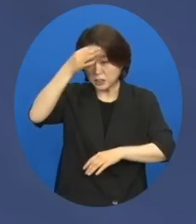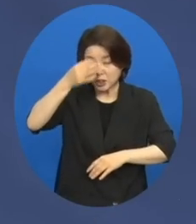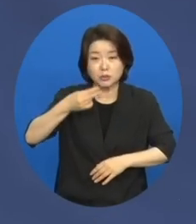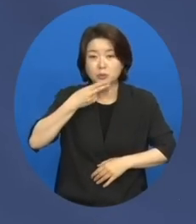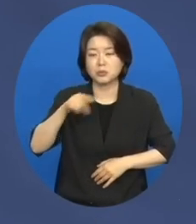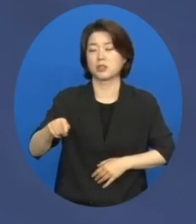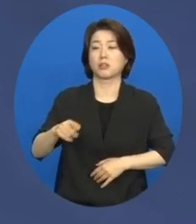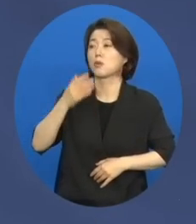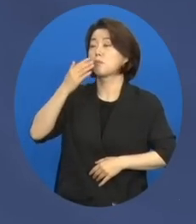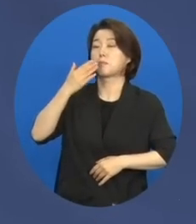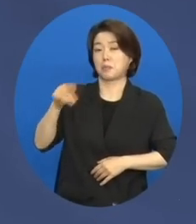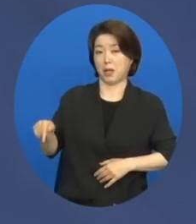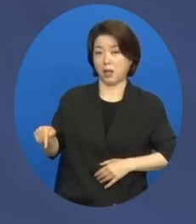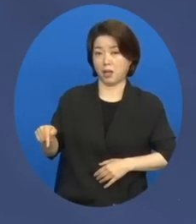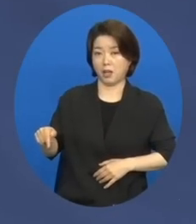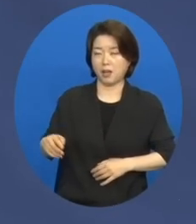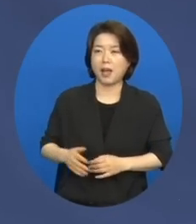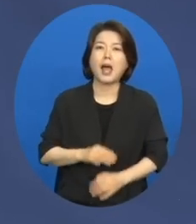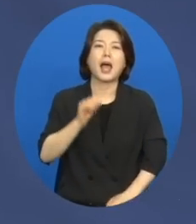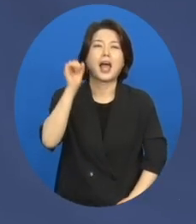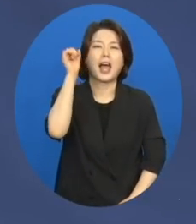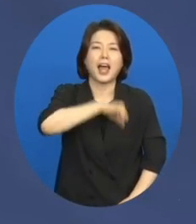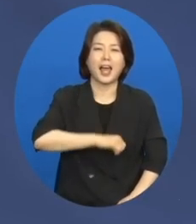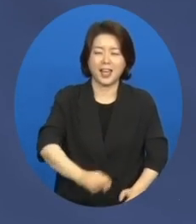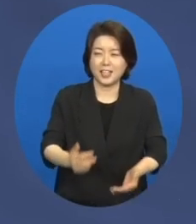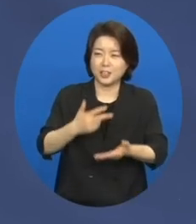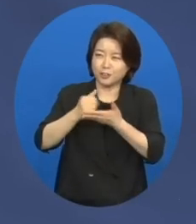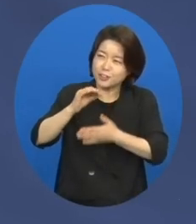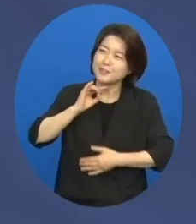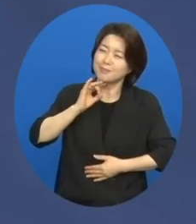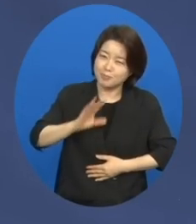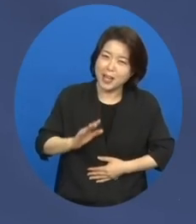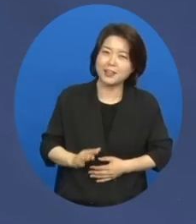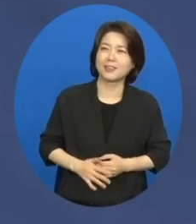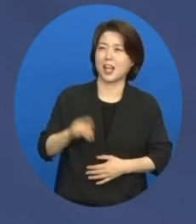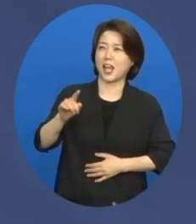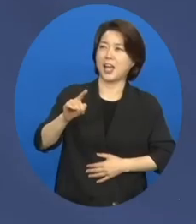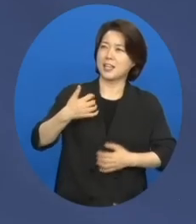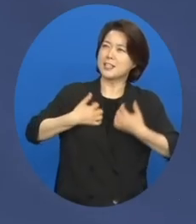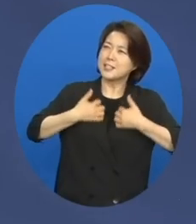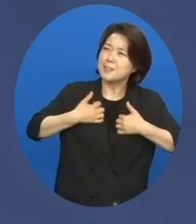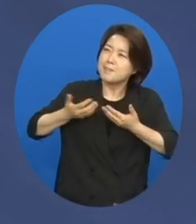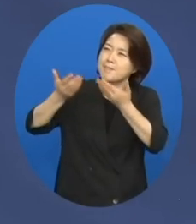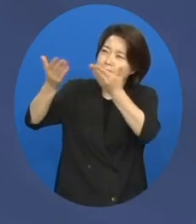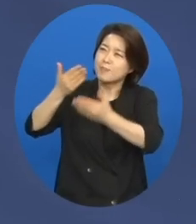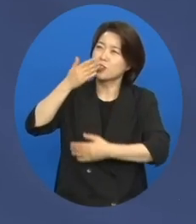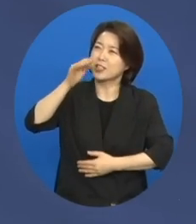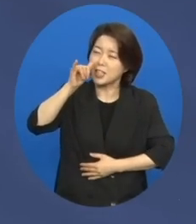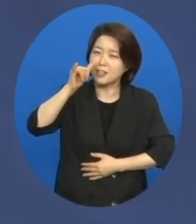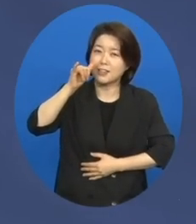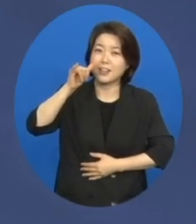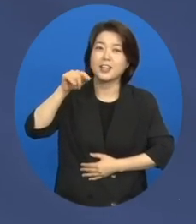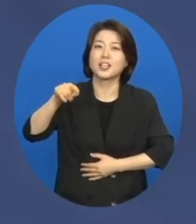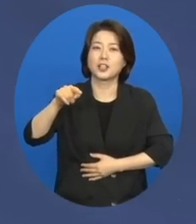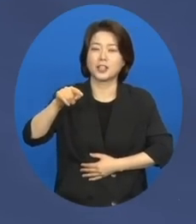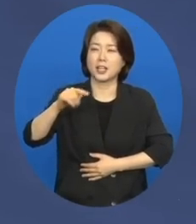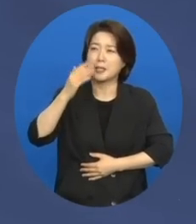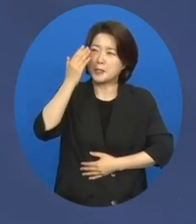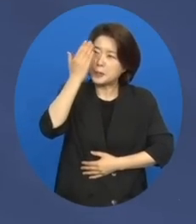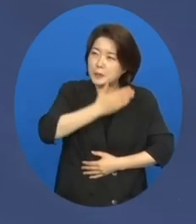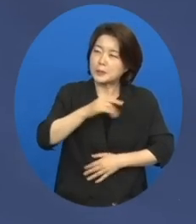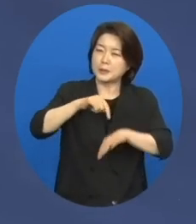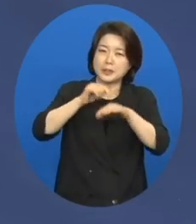있는 거예요. 그래서 그러면 주님만 참 기쁘시게 할 수 있다면 하고 순진한